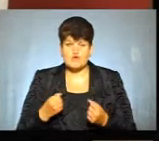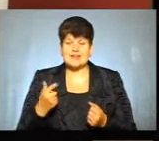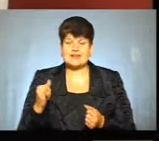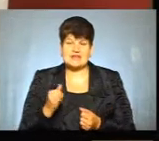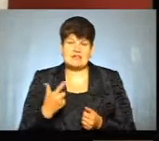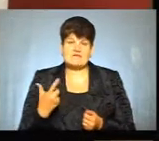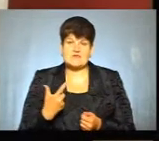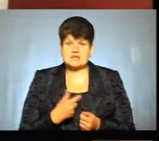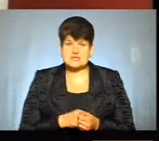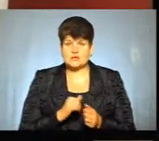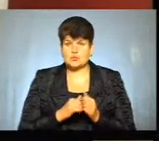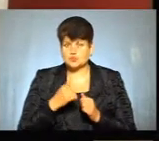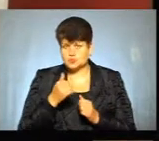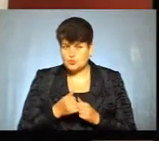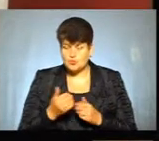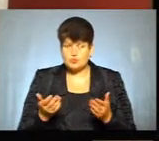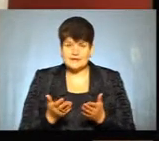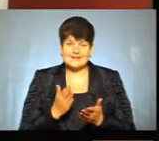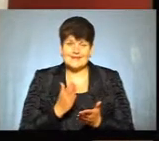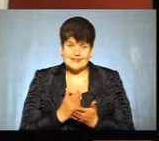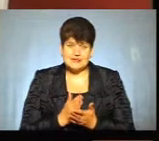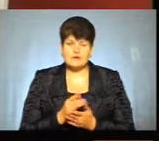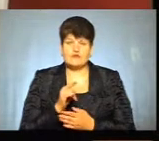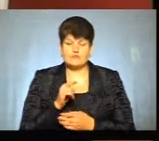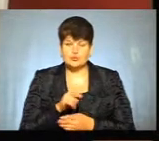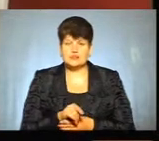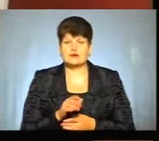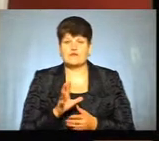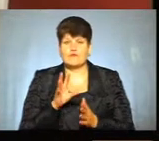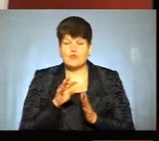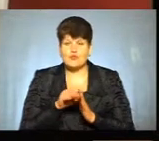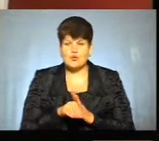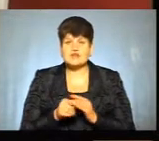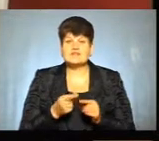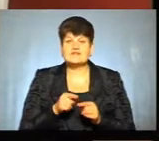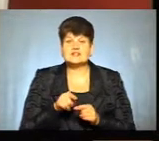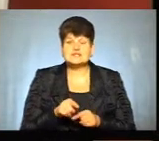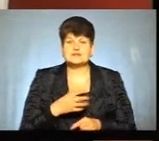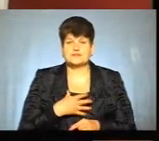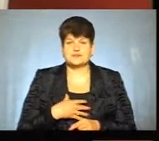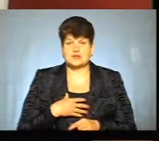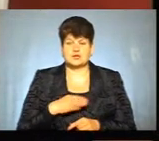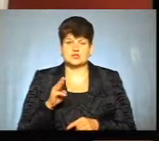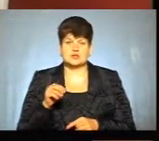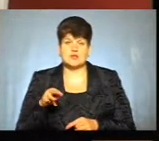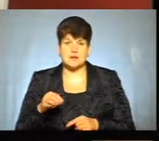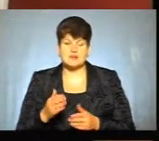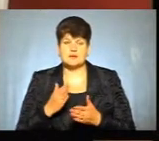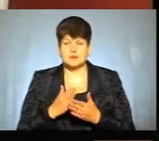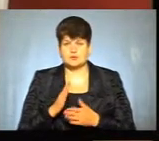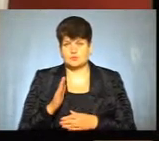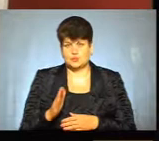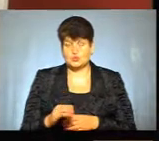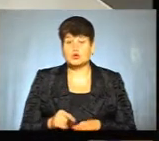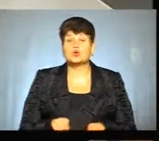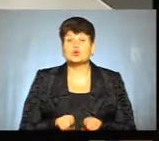вакцини щорічно, які є, то в них входять якраз безпосередньо ці актуальні штами, які мають циркулювати.